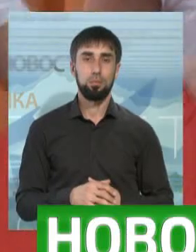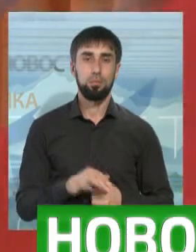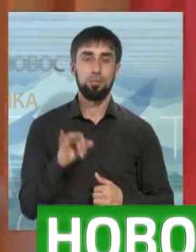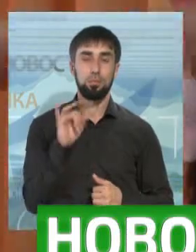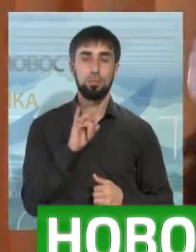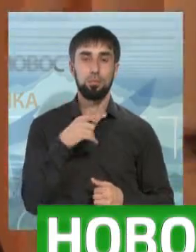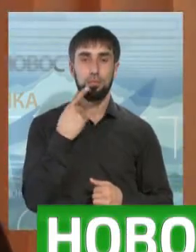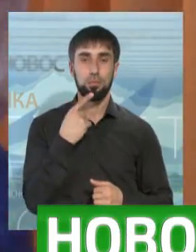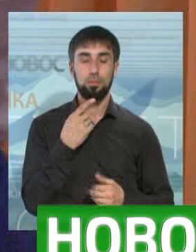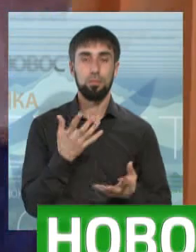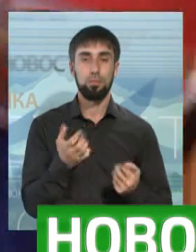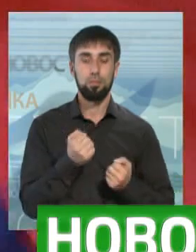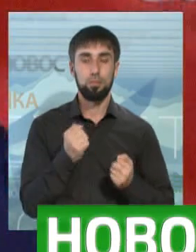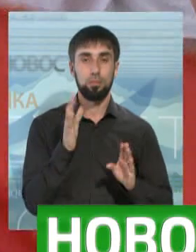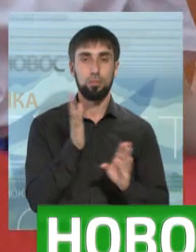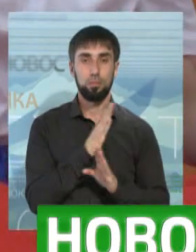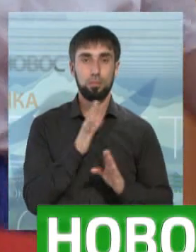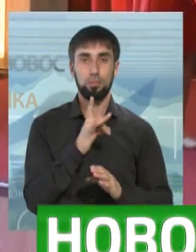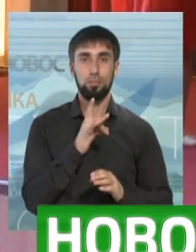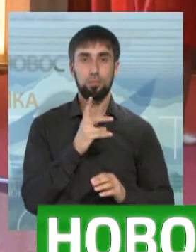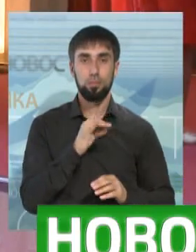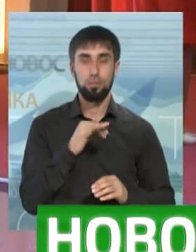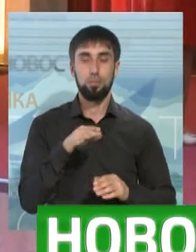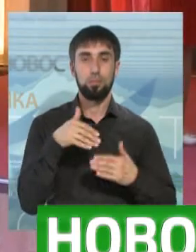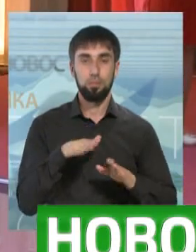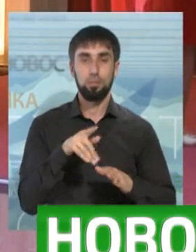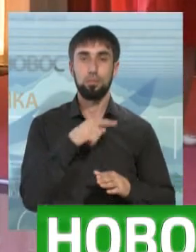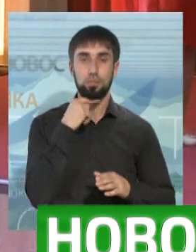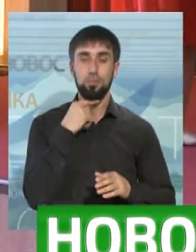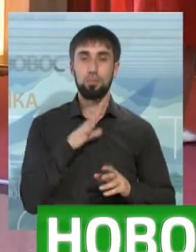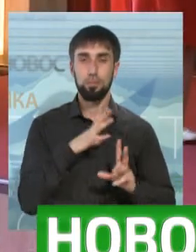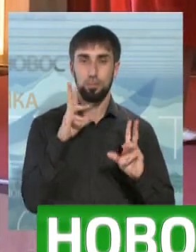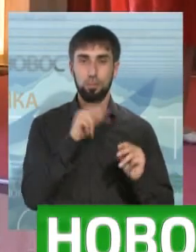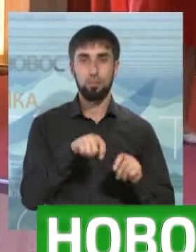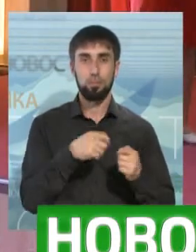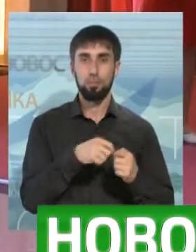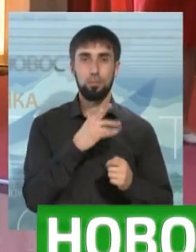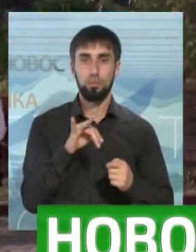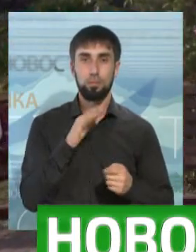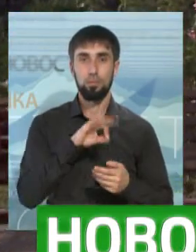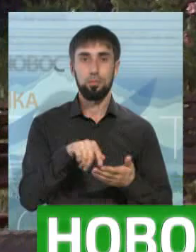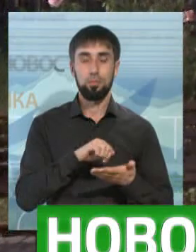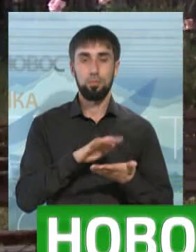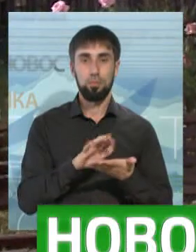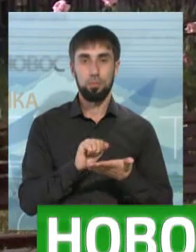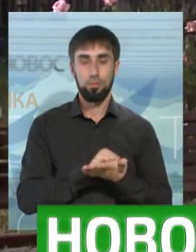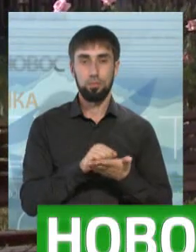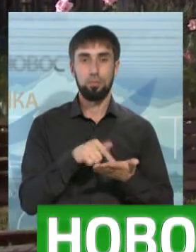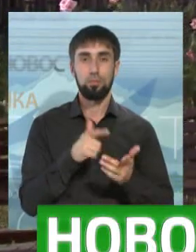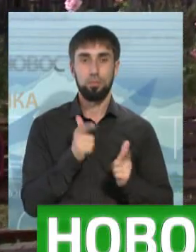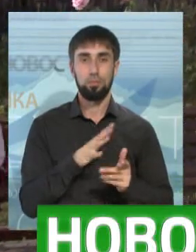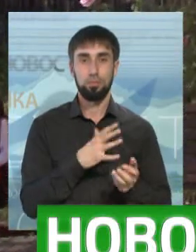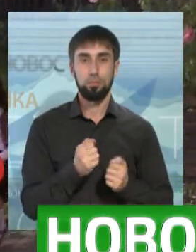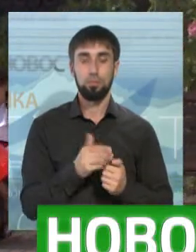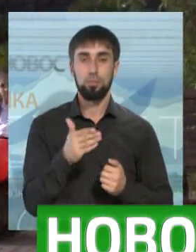Историки говорят, приняв судьбоносное решение, ингуши не раз оправдали все прописанное ими в историческом документе. Сегодня Ингушетия в составе